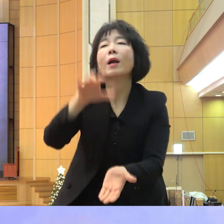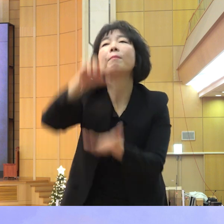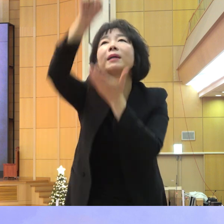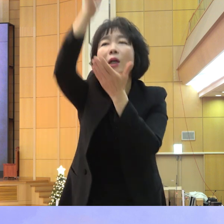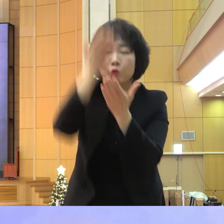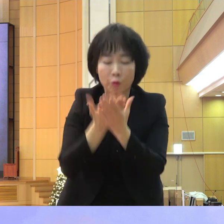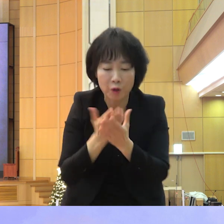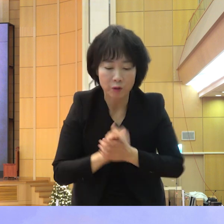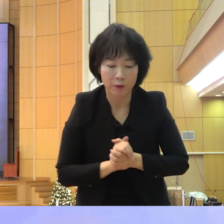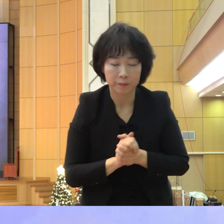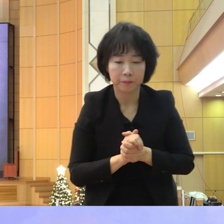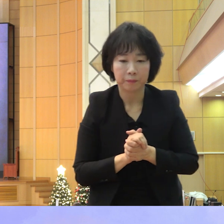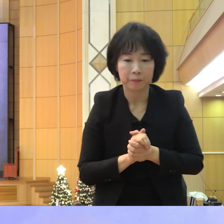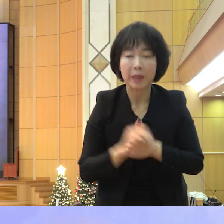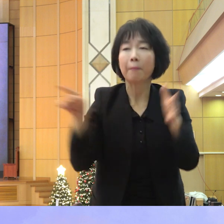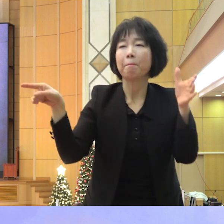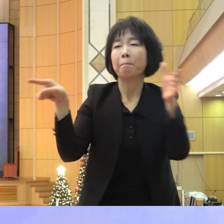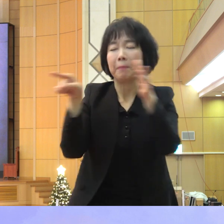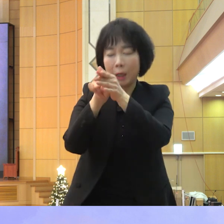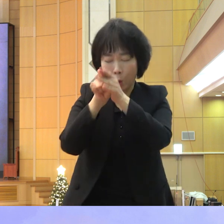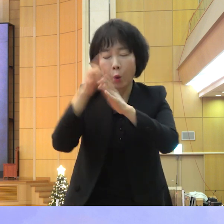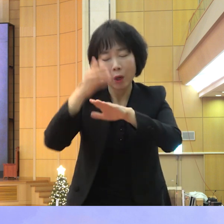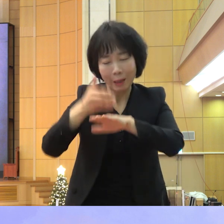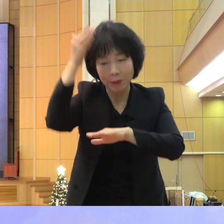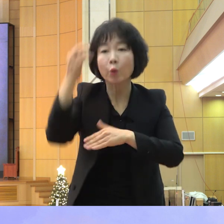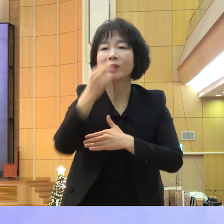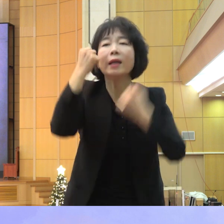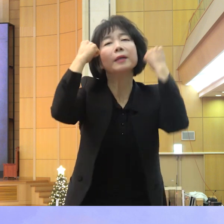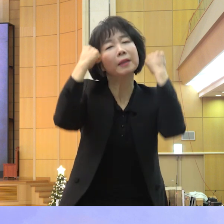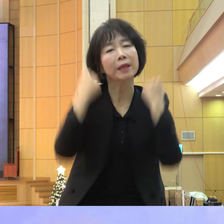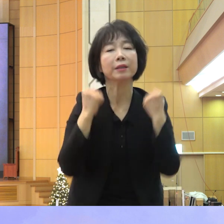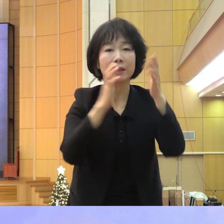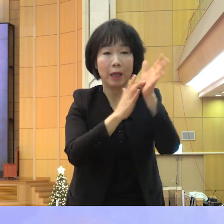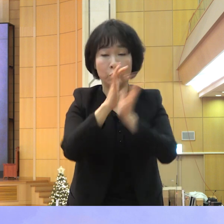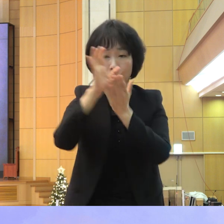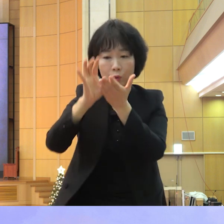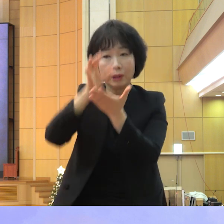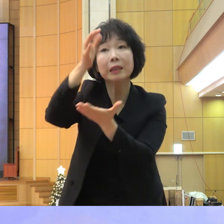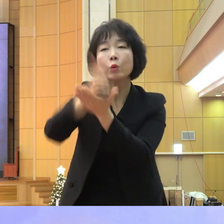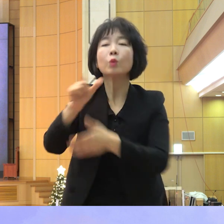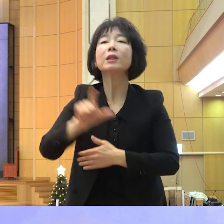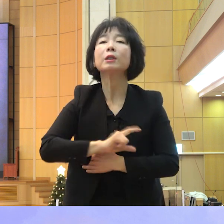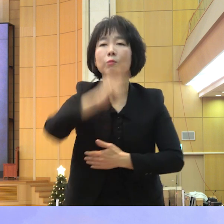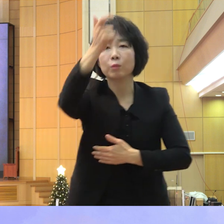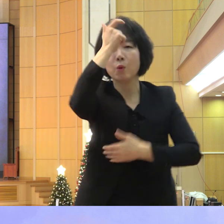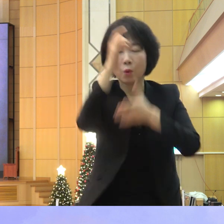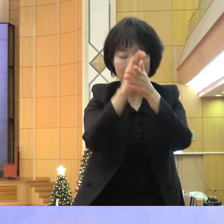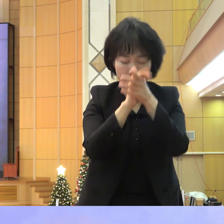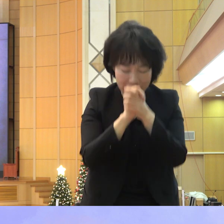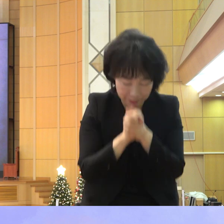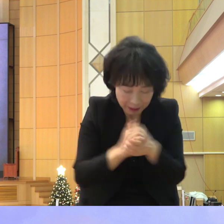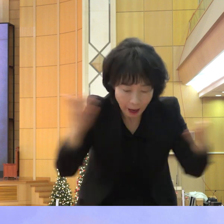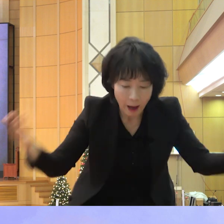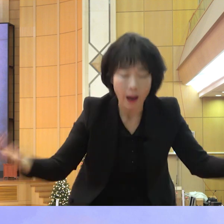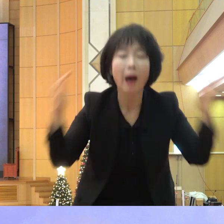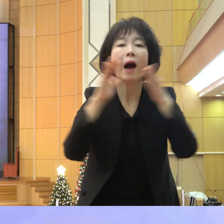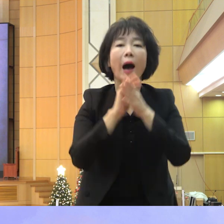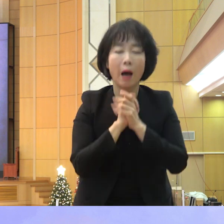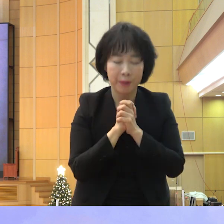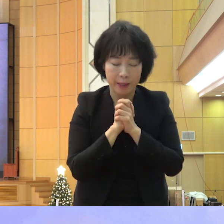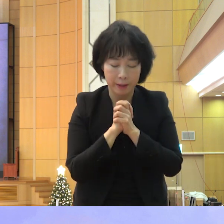받아 주시옵소서. 믿고 감사를 드리며 살아계신 예수 그리스도의 이름으로 기도 올려옵나이다. 아멘.